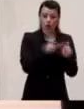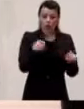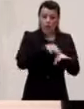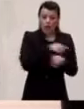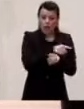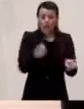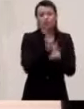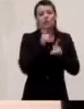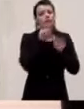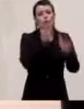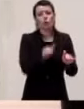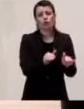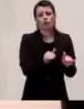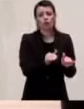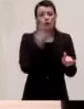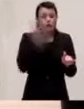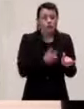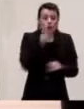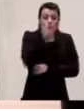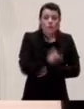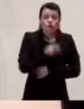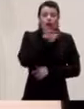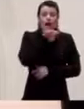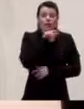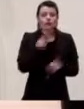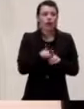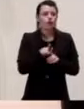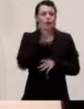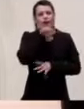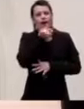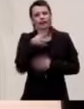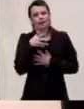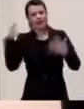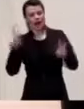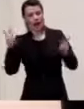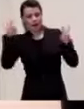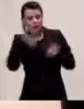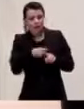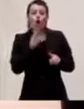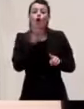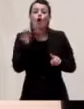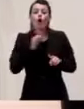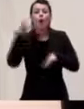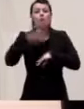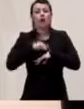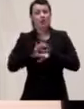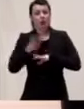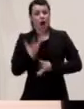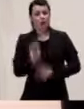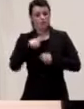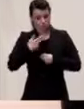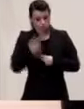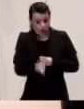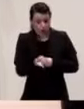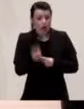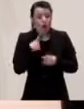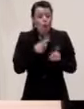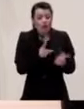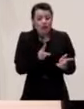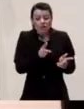erano anziani, grandi anziani e con comorbilità, prima di pensare ad una fase di